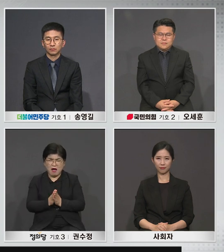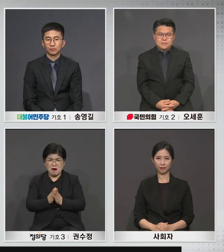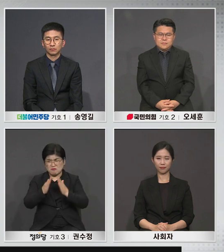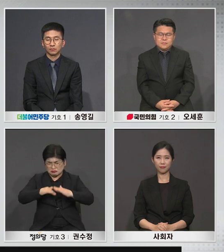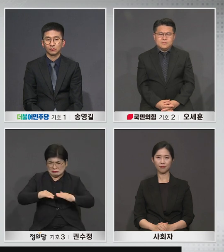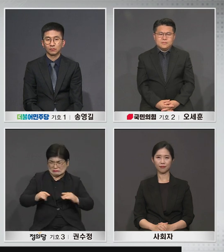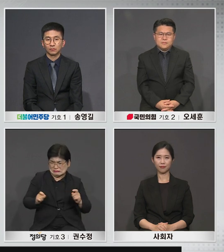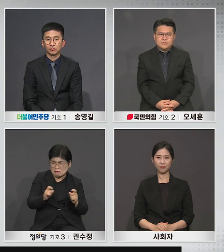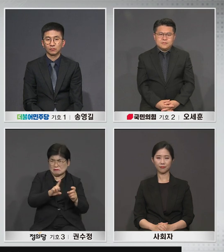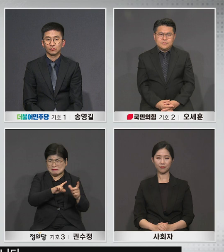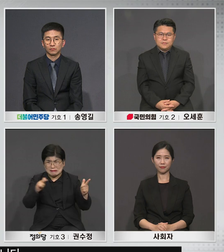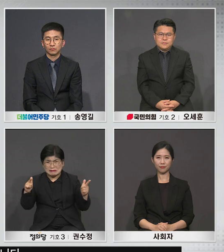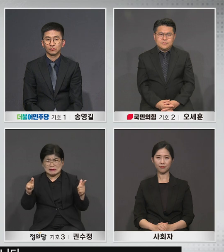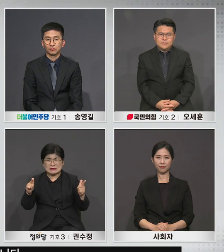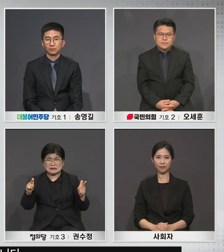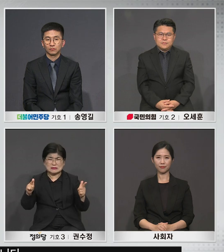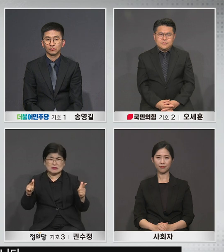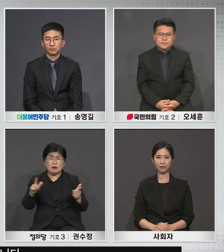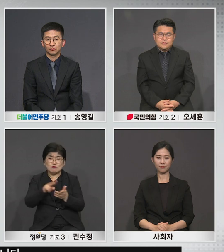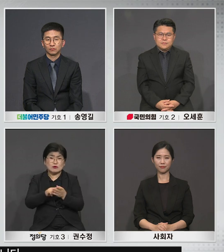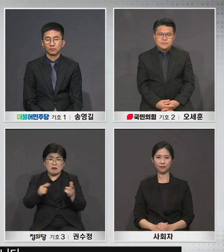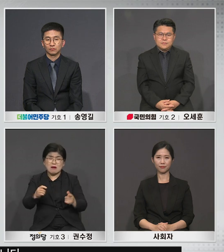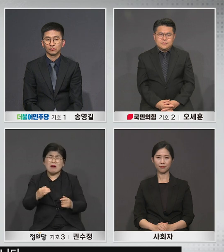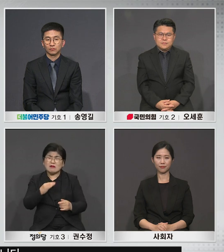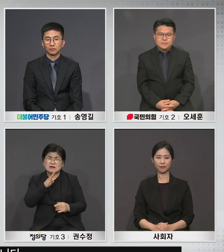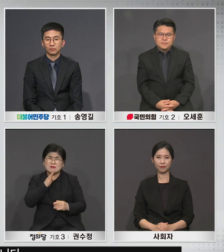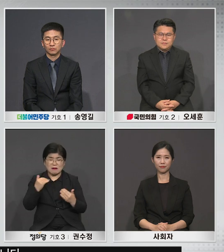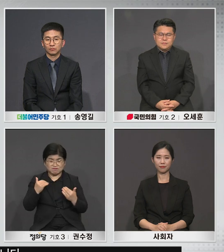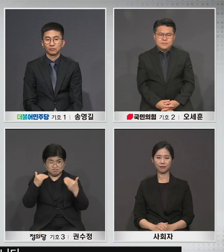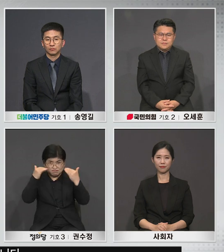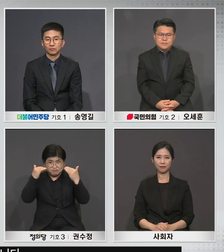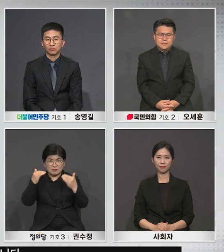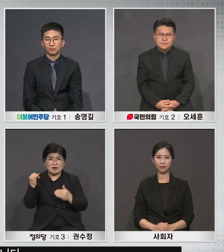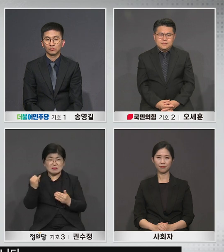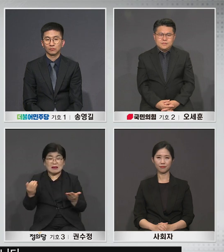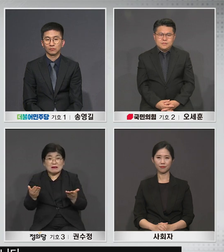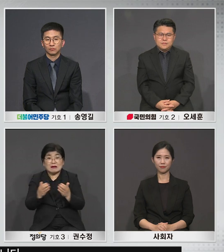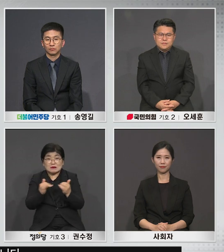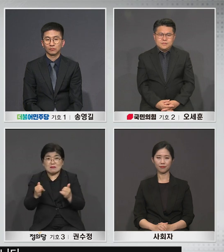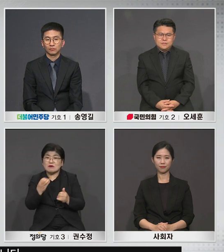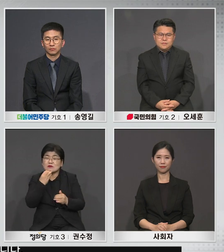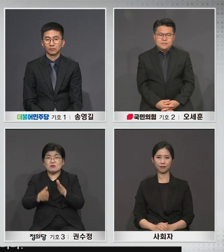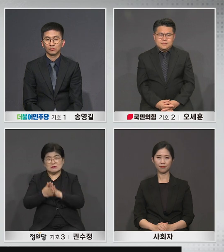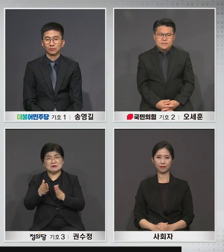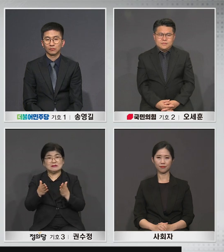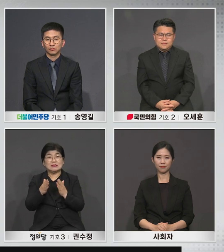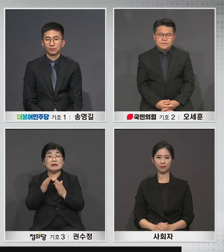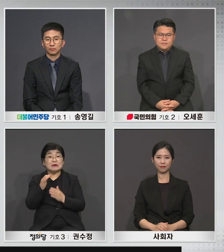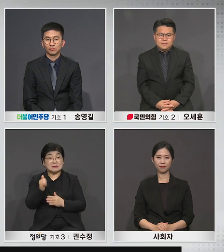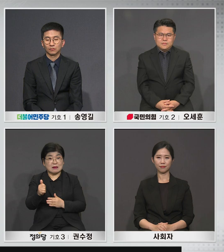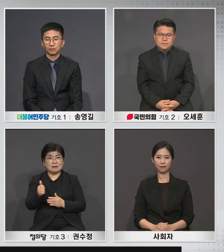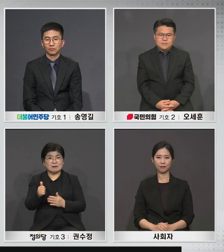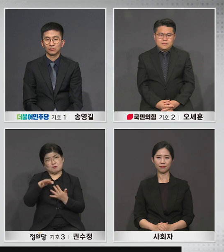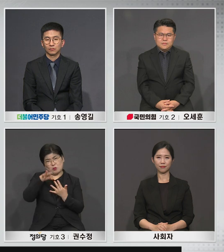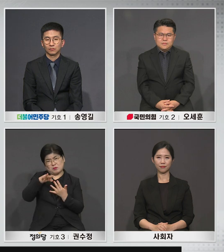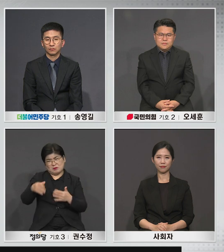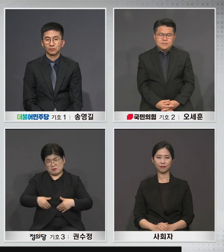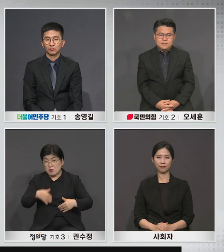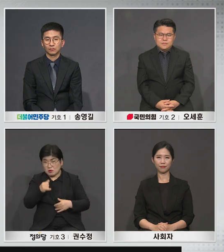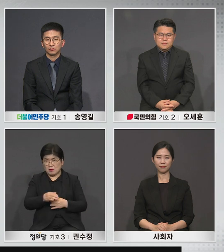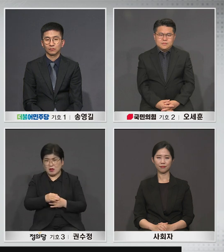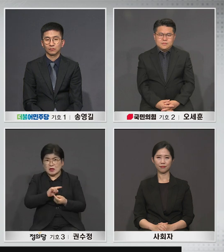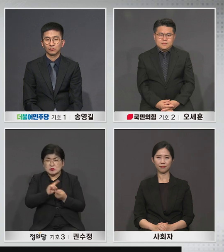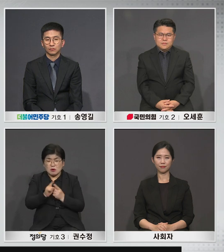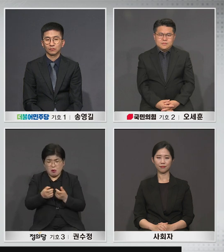이제는 성숙한 서울을 생각하는 첫 여성 노동자 서울시장이 필요합니다. 아직 양극화 위기도